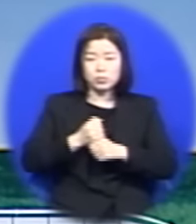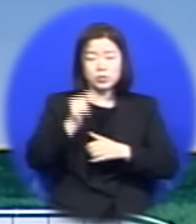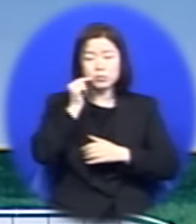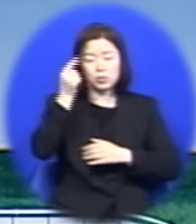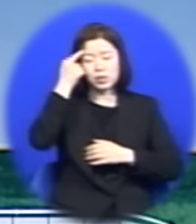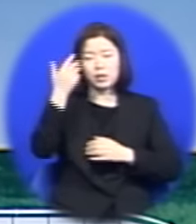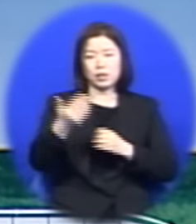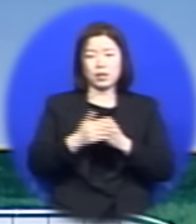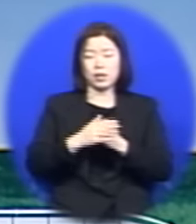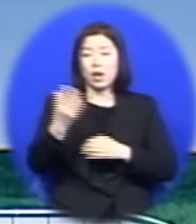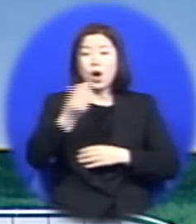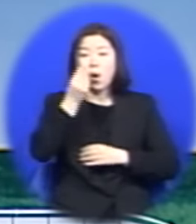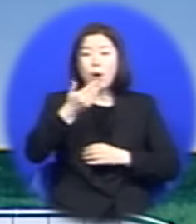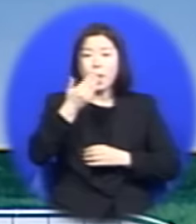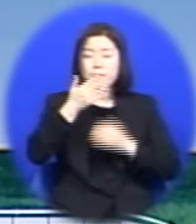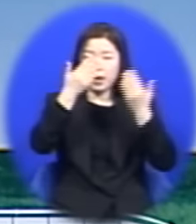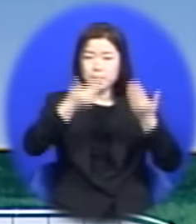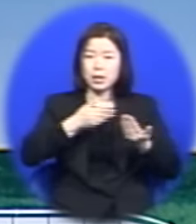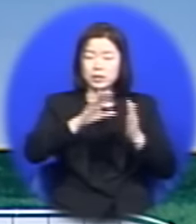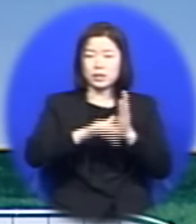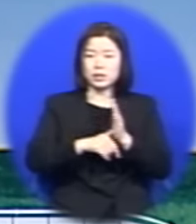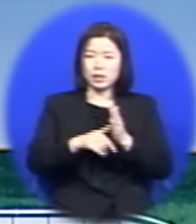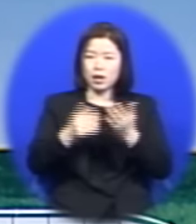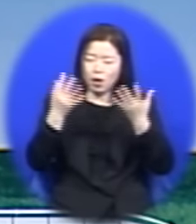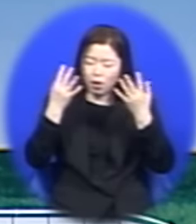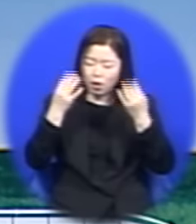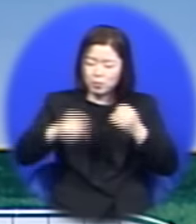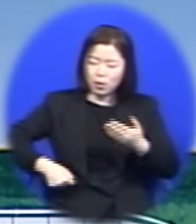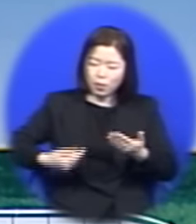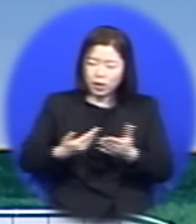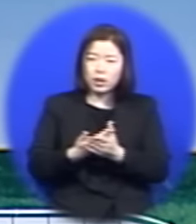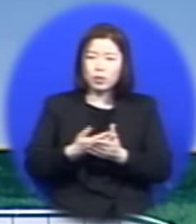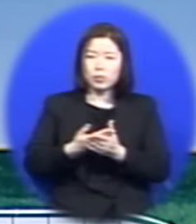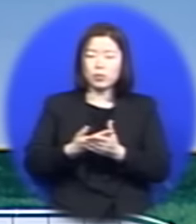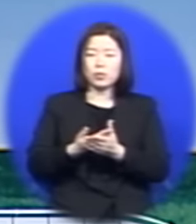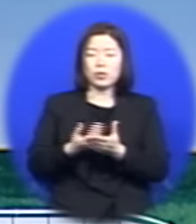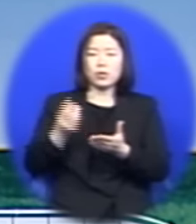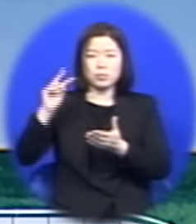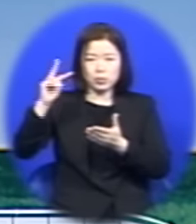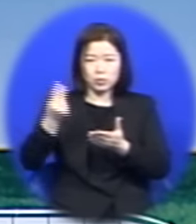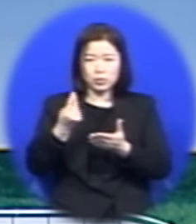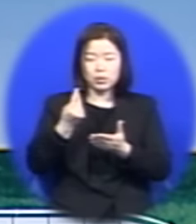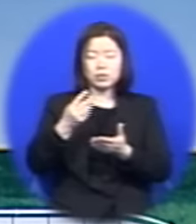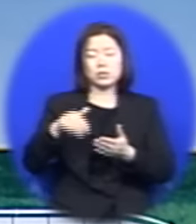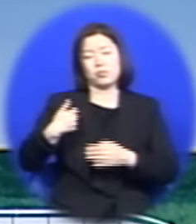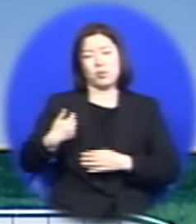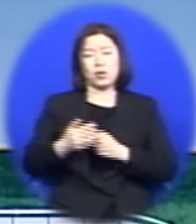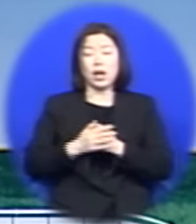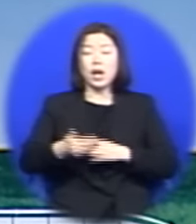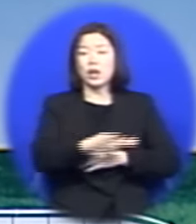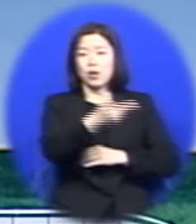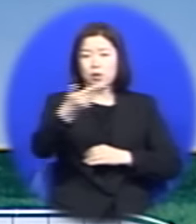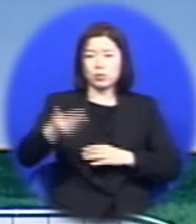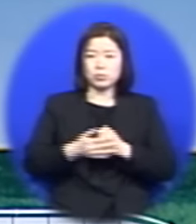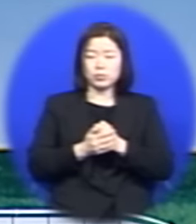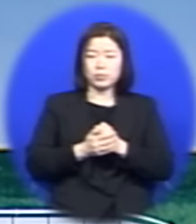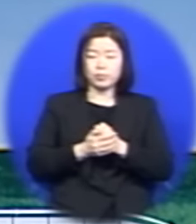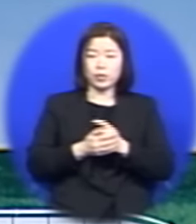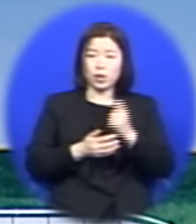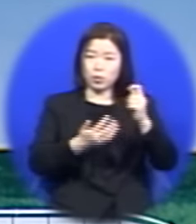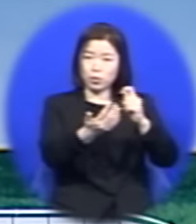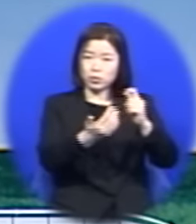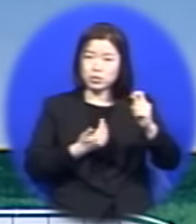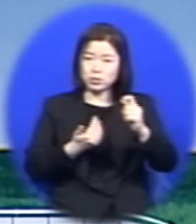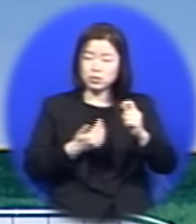받으면서 얼마나 회개하고 그리고 돌이켰는지 모릅니다. 여러분, 고린도